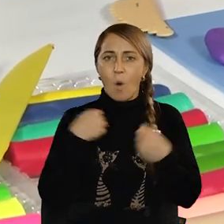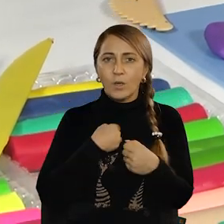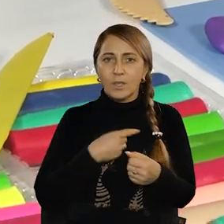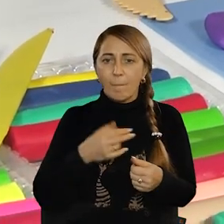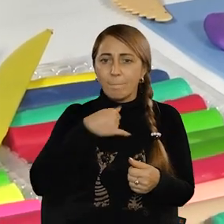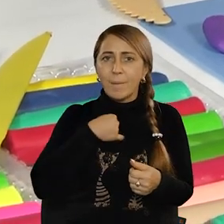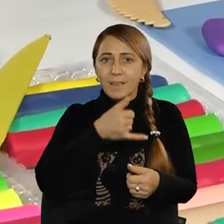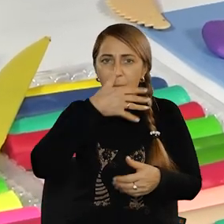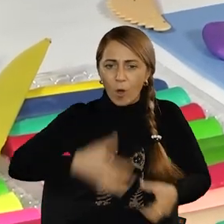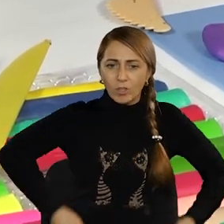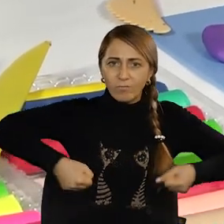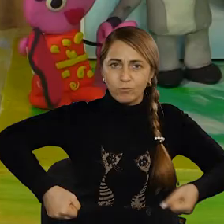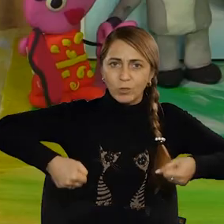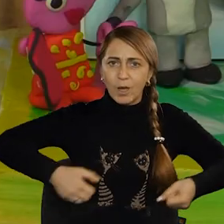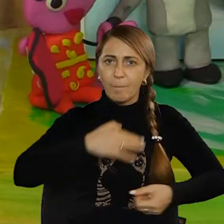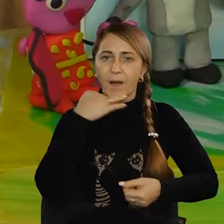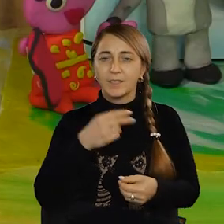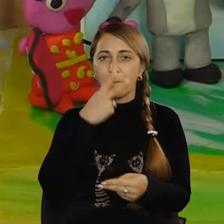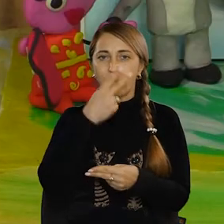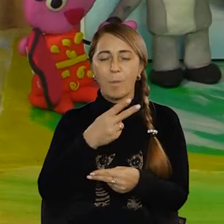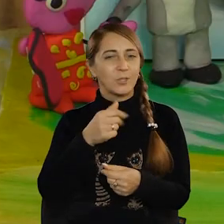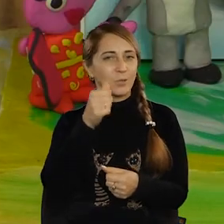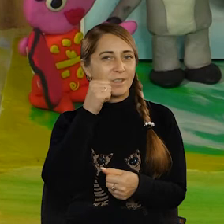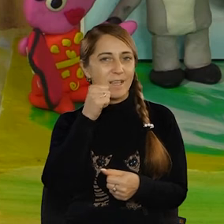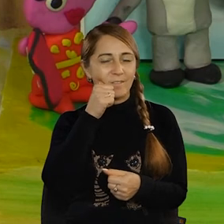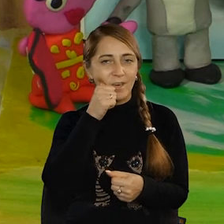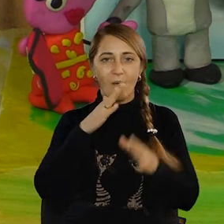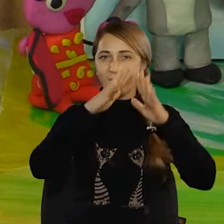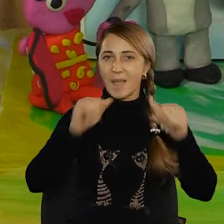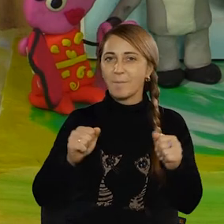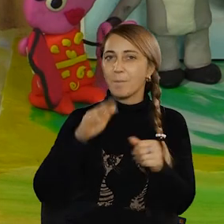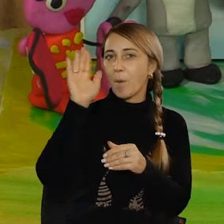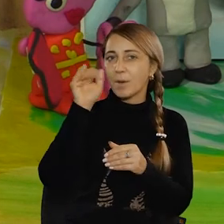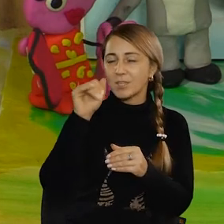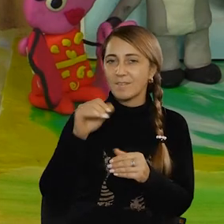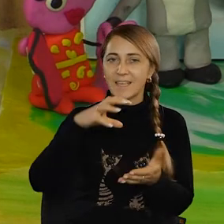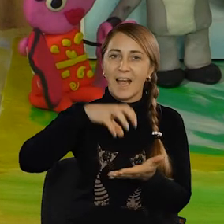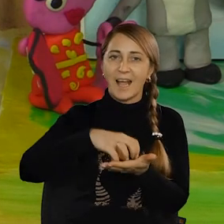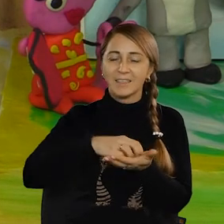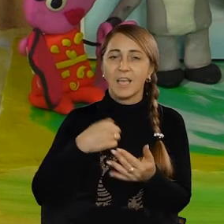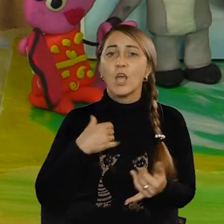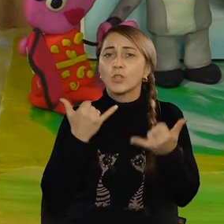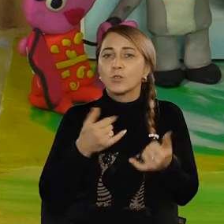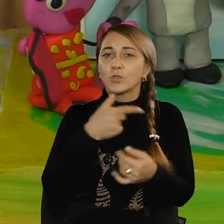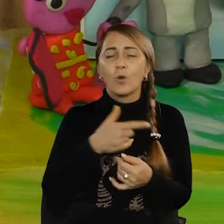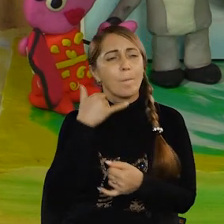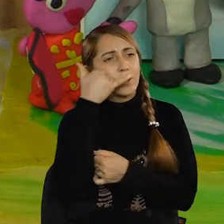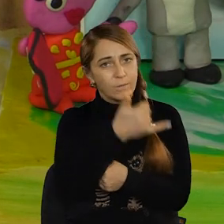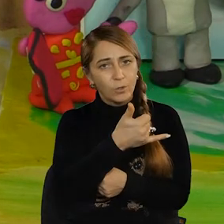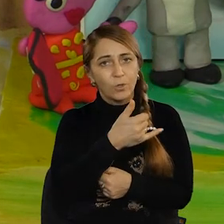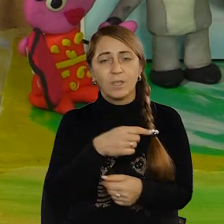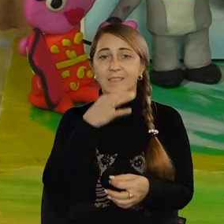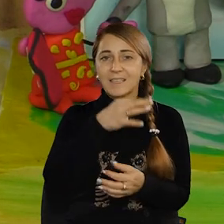могли донести додому в руках. «Побачимося завтра в таборі», – попрощався Кексик. «Я ще сьогодні тобі зателефоную»,